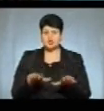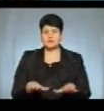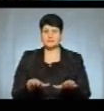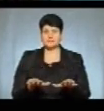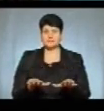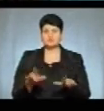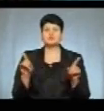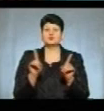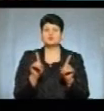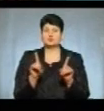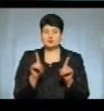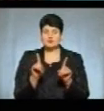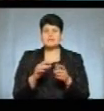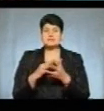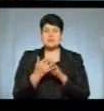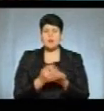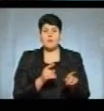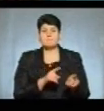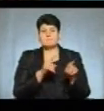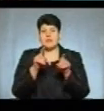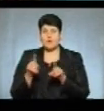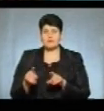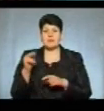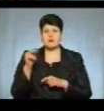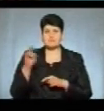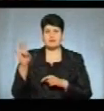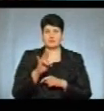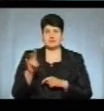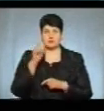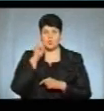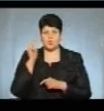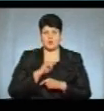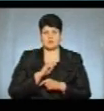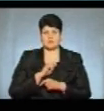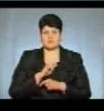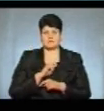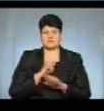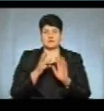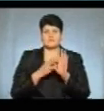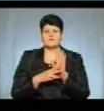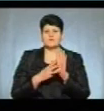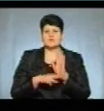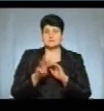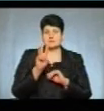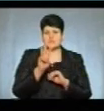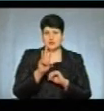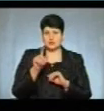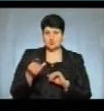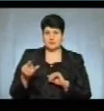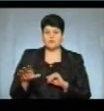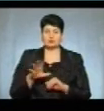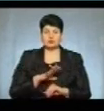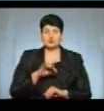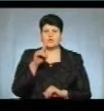постановили, що село переходить на Православну церкву України. 83 чоловіки було